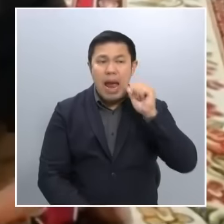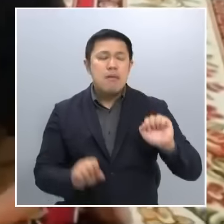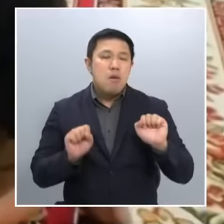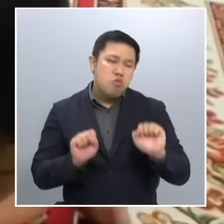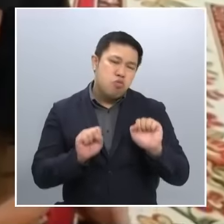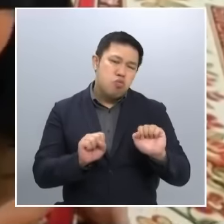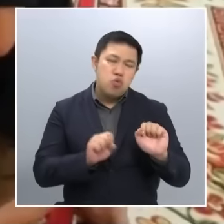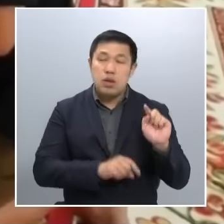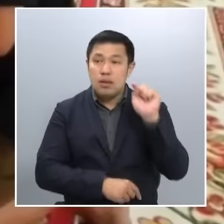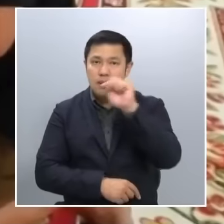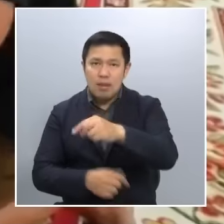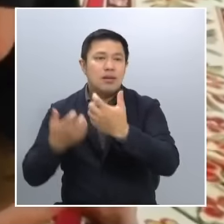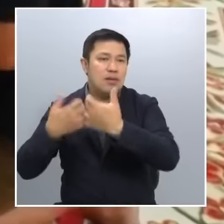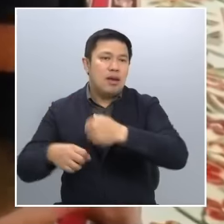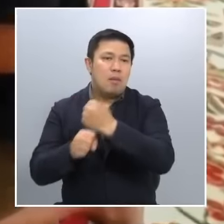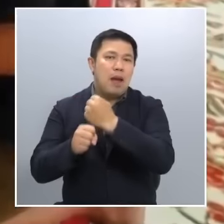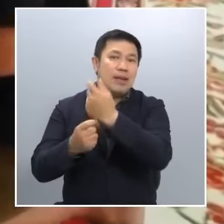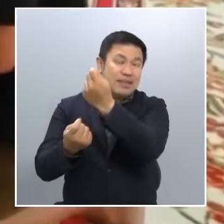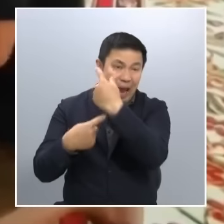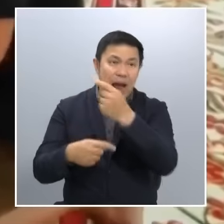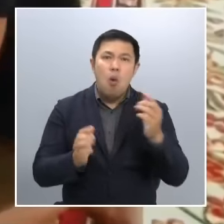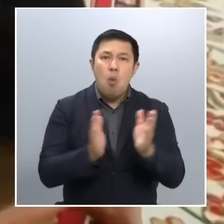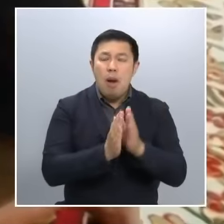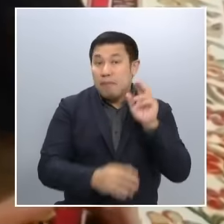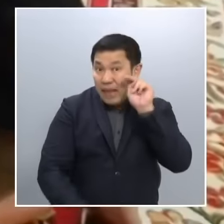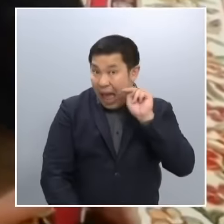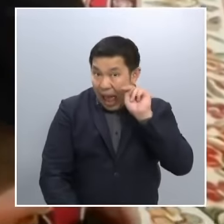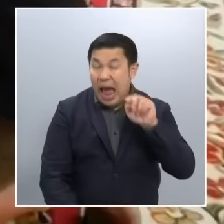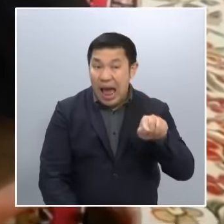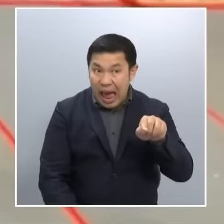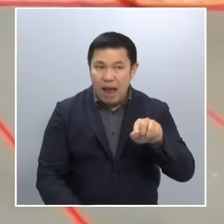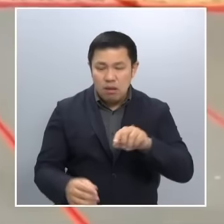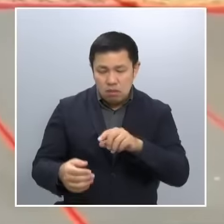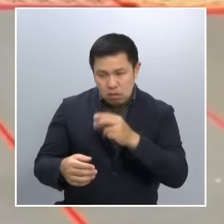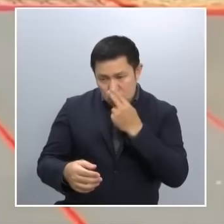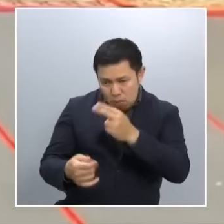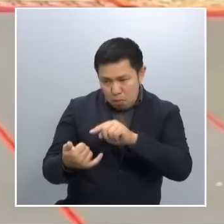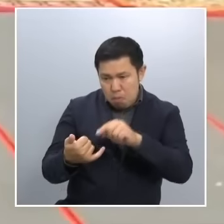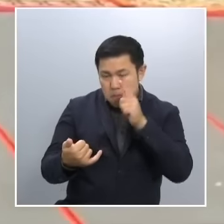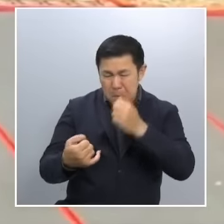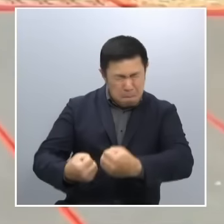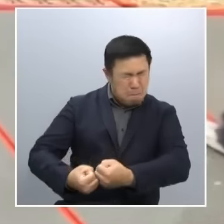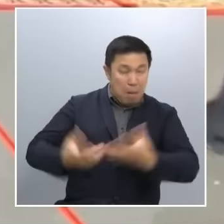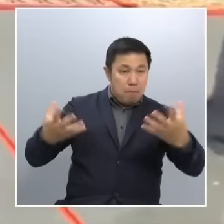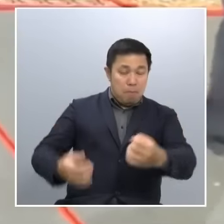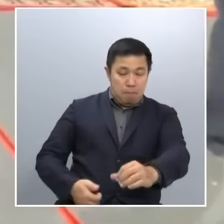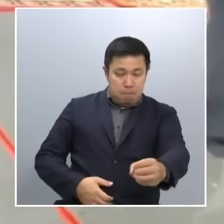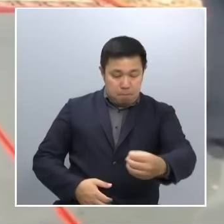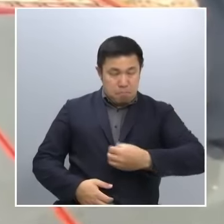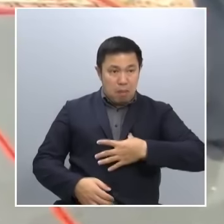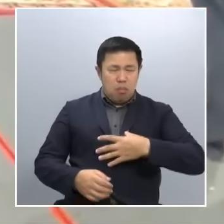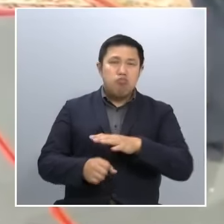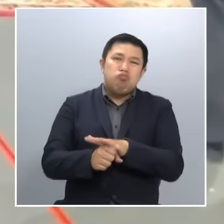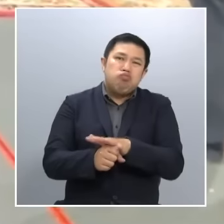โรงงานนี้ไปรับจ้างไปพร้อมกับน้าแล้วจากศพก็คือแม่ถูกแรงระเบิดไม่รุนแรง